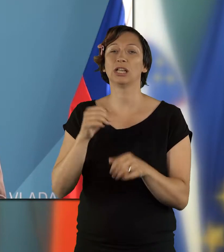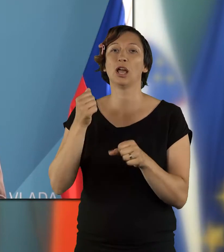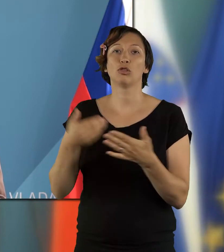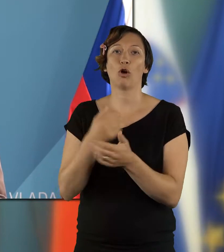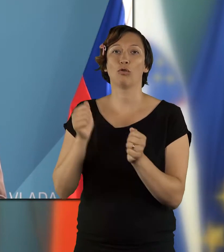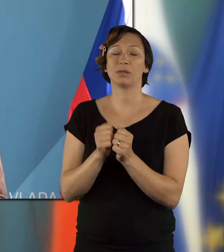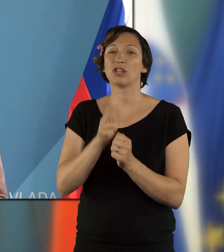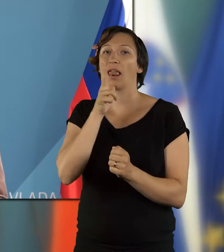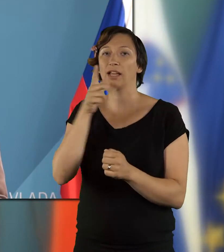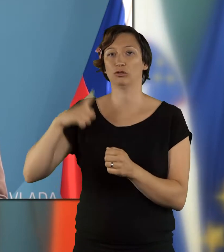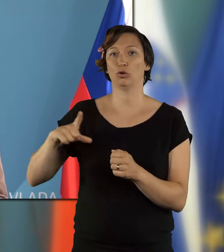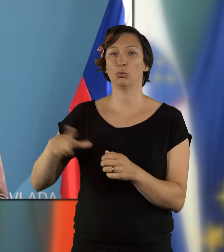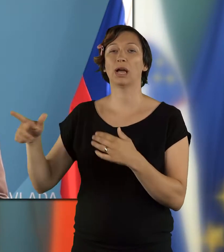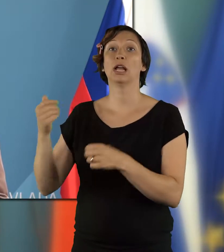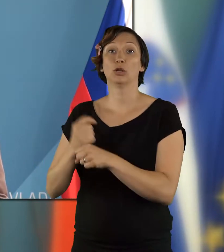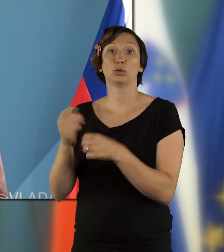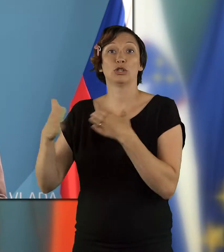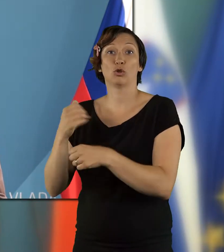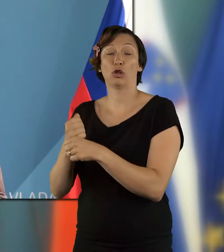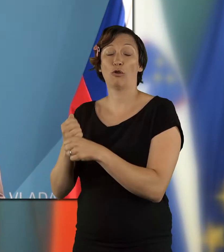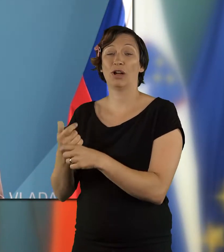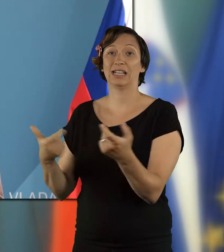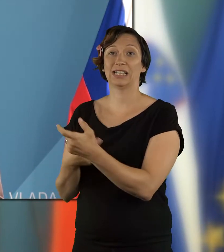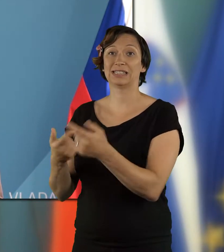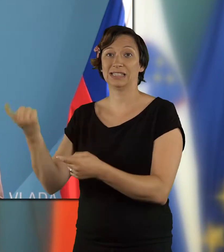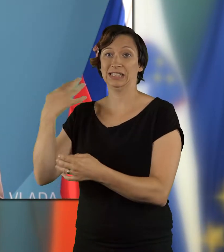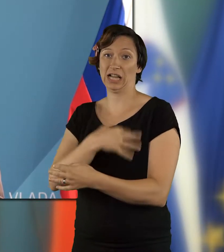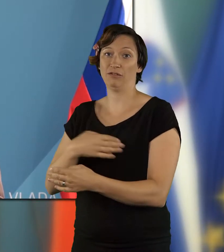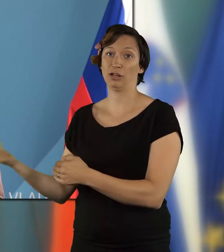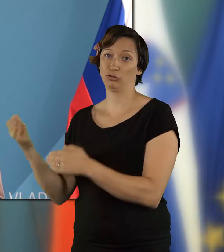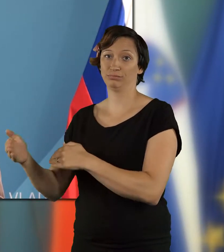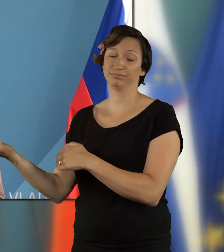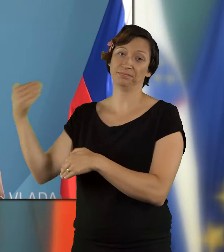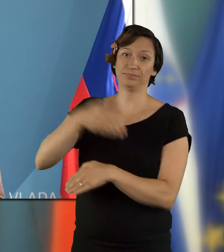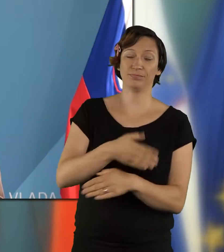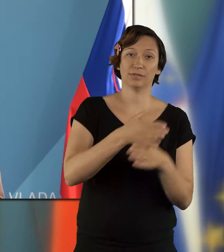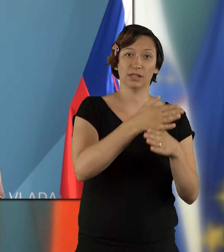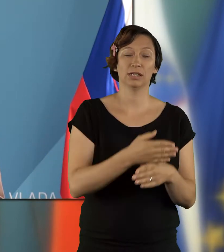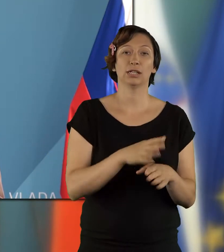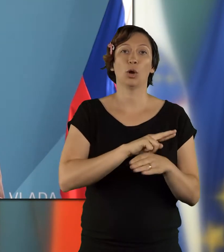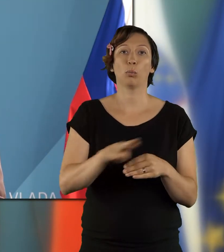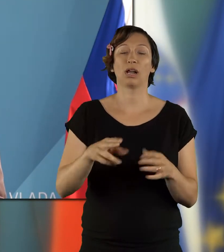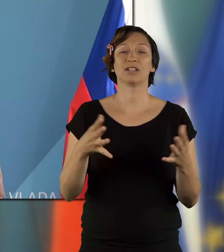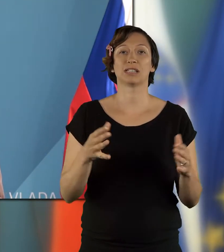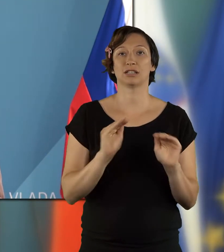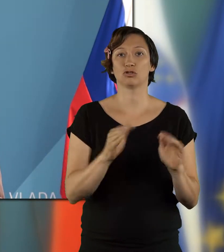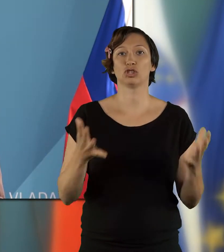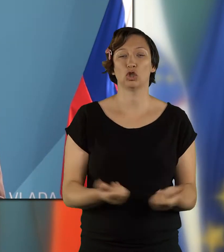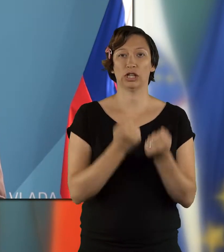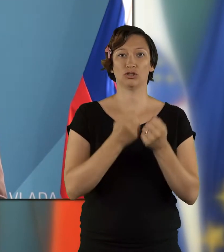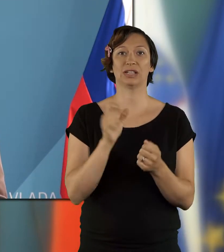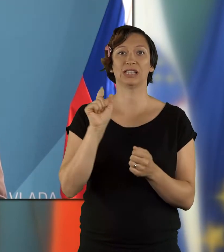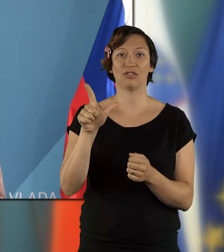Elektro Ljubljana, sodelovali pa so seveda tudi gasilci iz sosednje Hrvaške. Uprava za zaščito in reševanje je